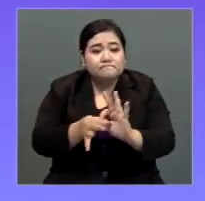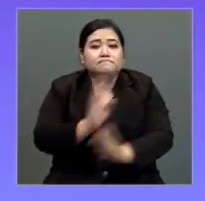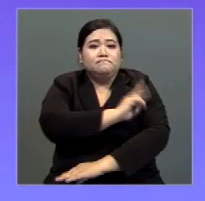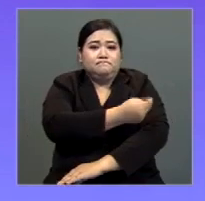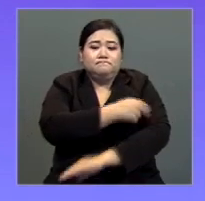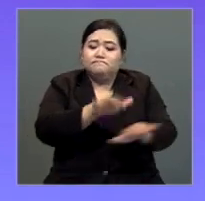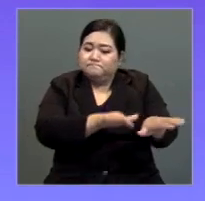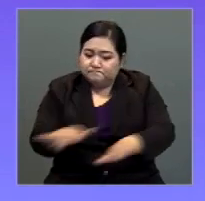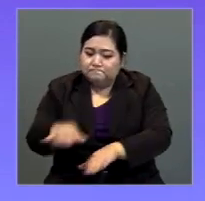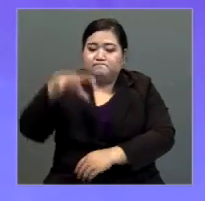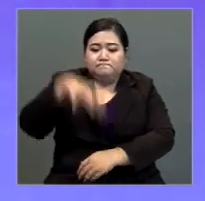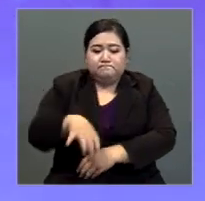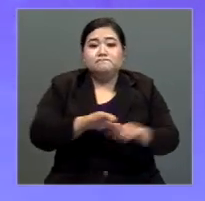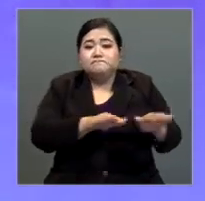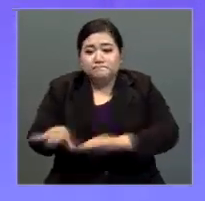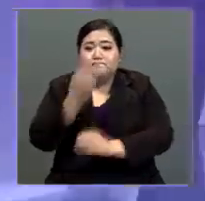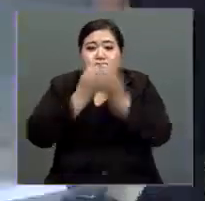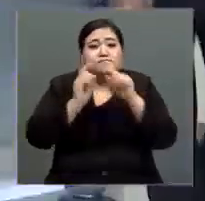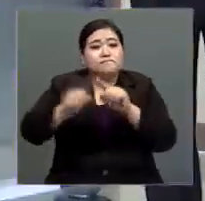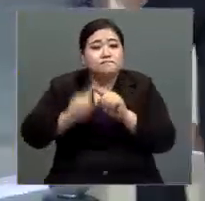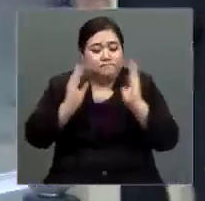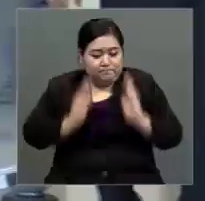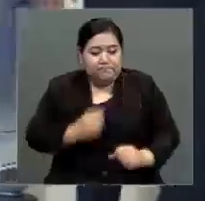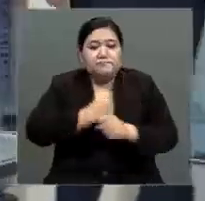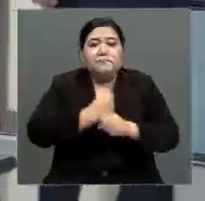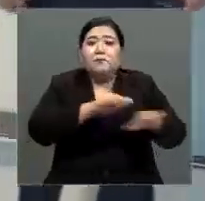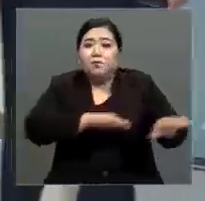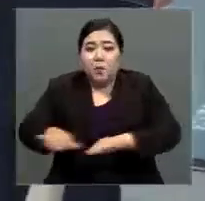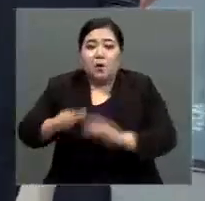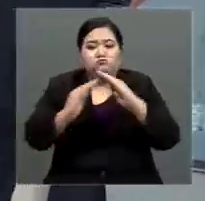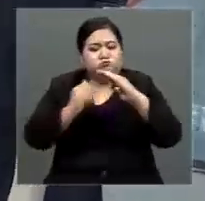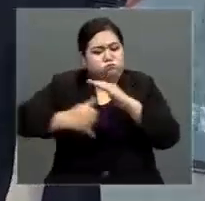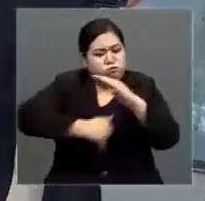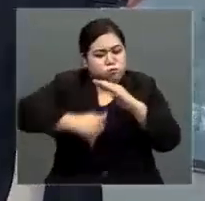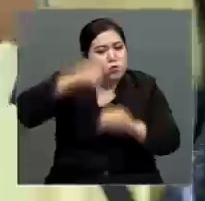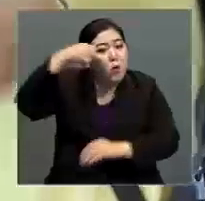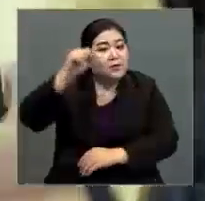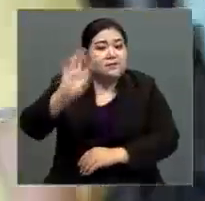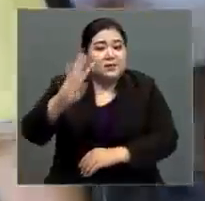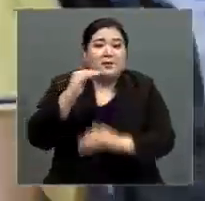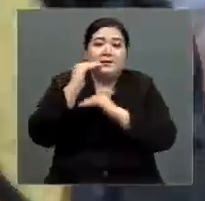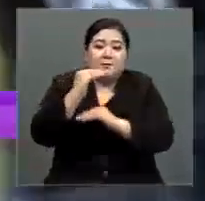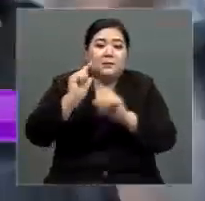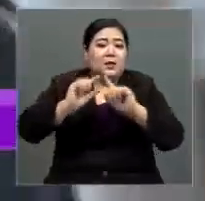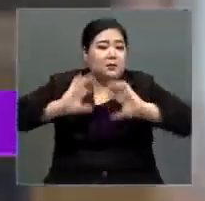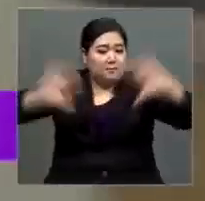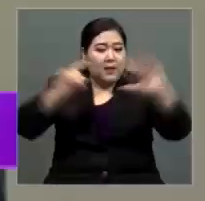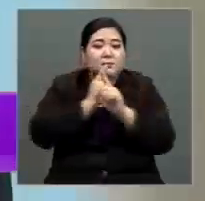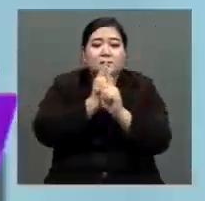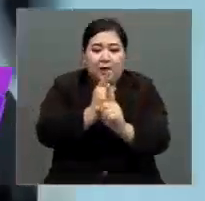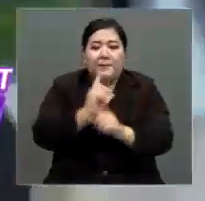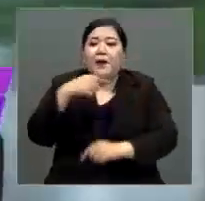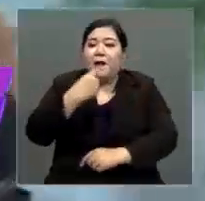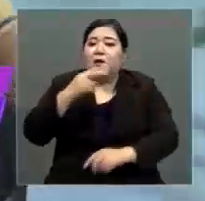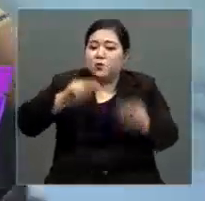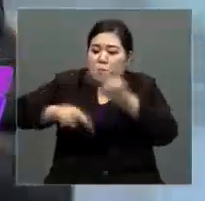สถานที่สำหรับการกัตัวในพื้นที่จำนวน 14 วันตามที่รัฐกำหนดเพอเป็ประโยชนในการดูแลคนทายที่เดินทาง